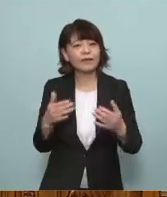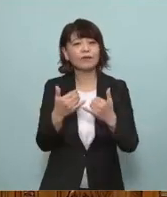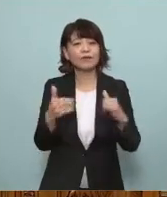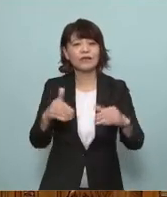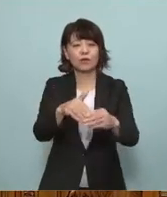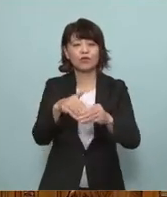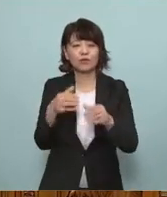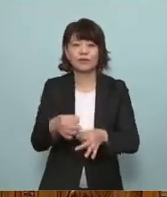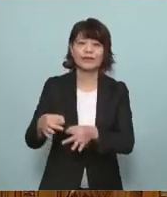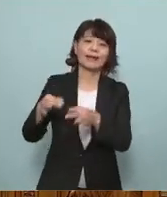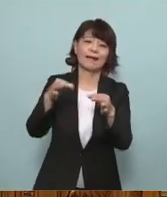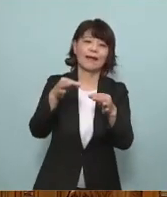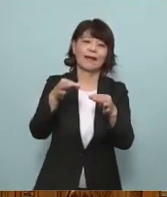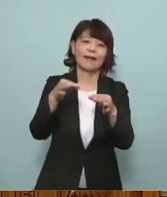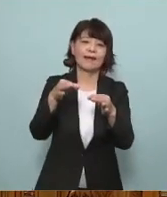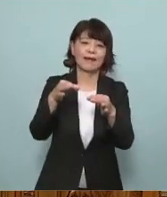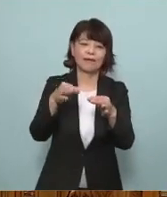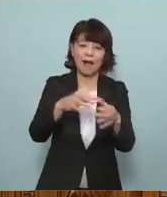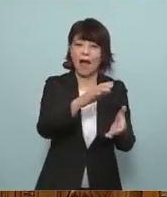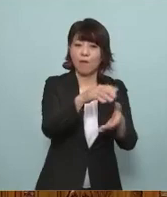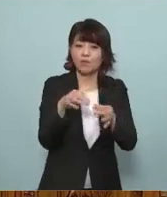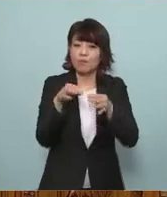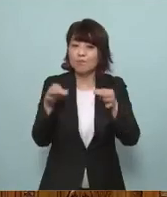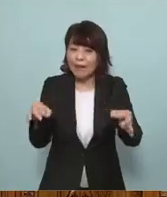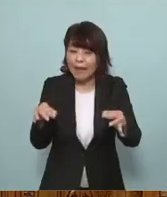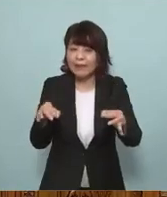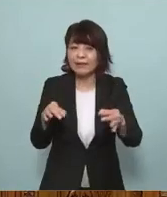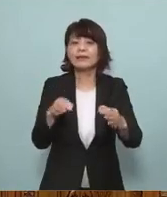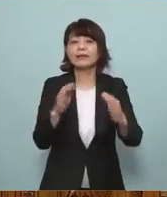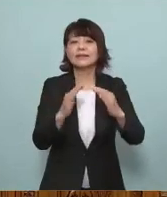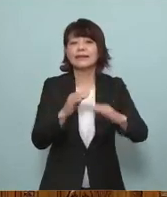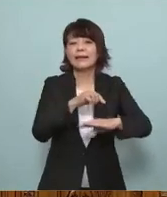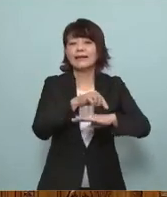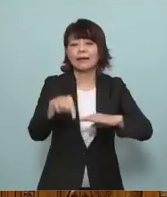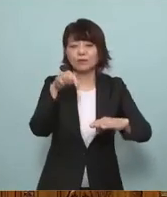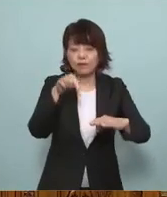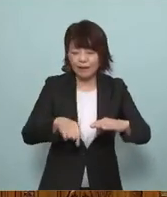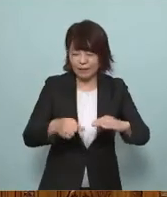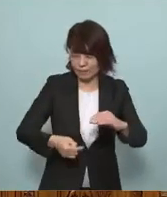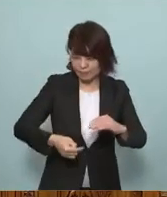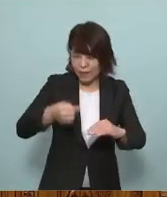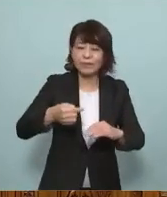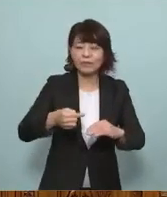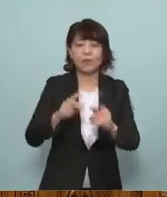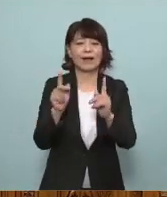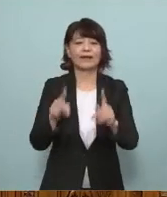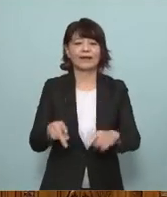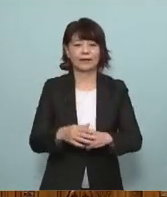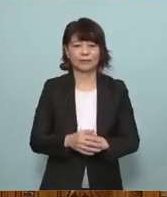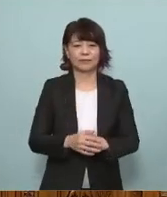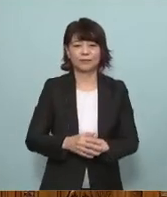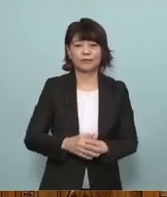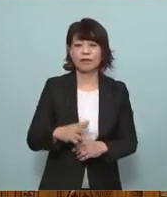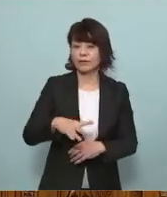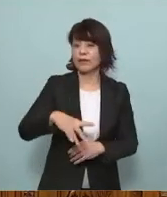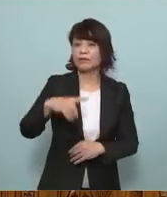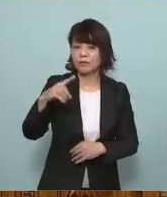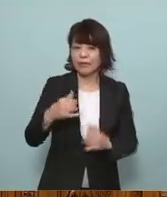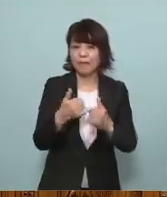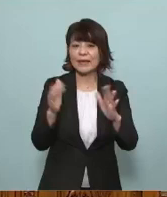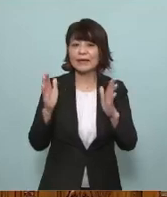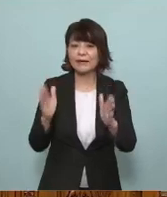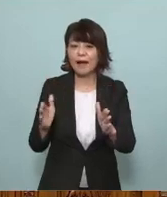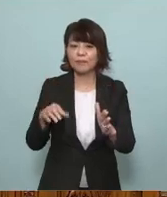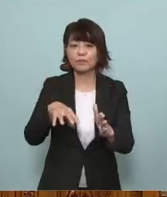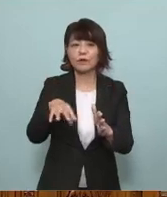給与の引き上げは、分配戦略としても最優先の課題です。その第一歩として、民間部門